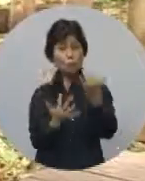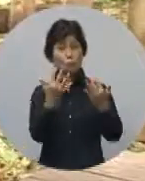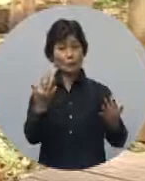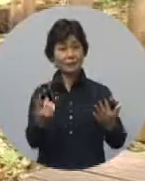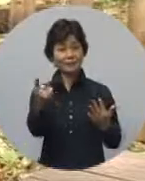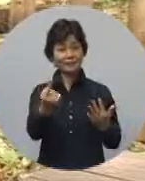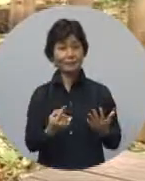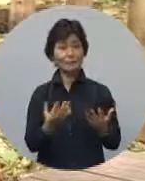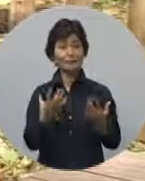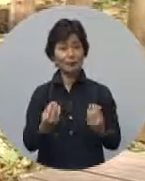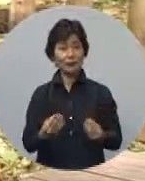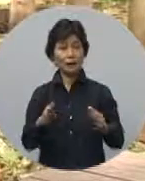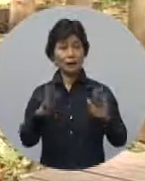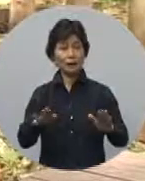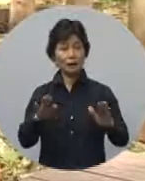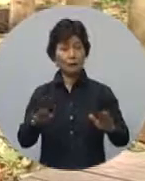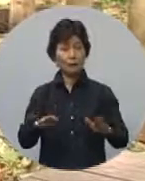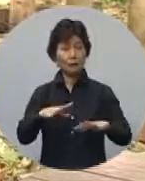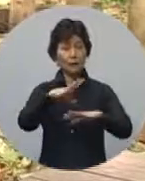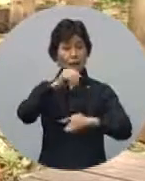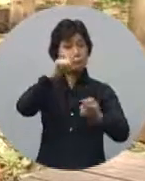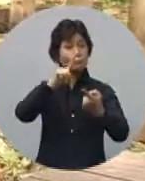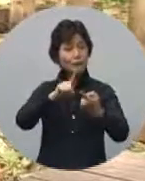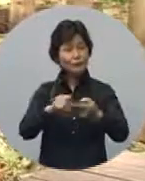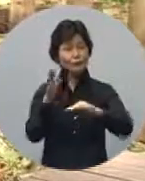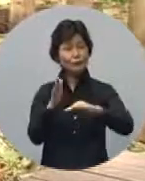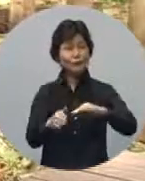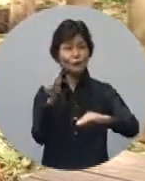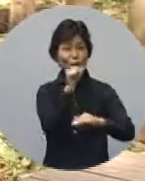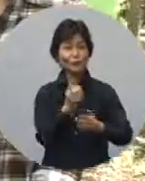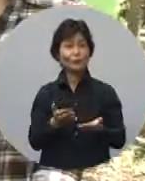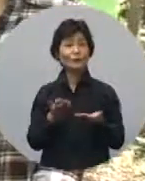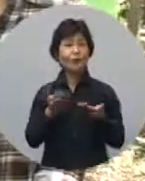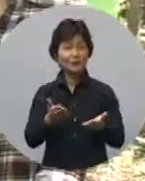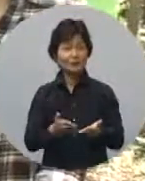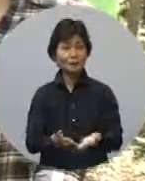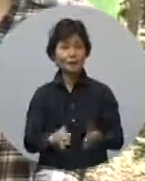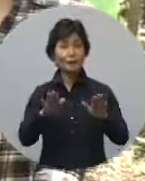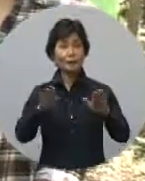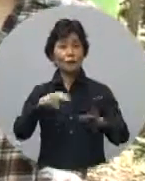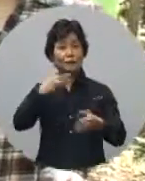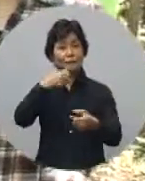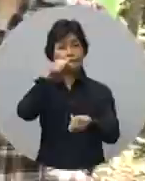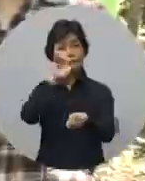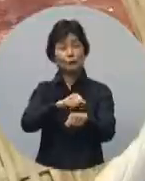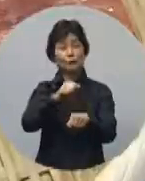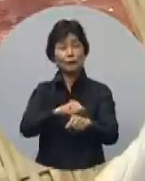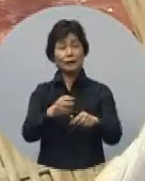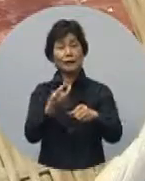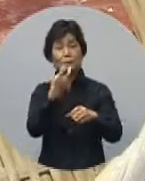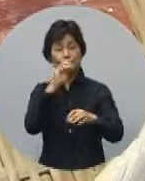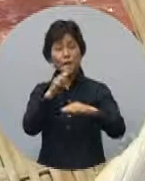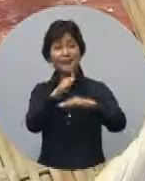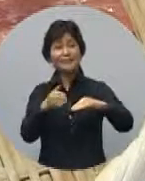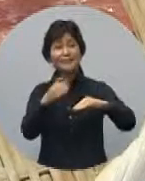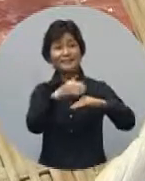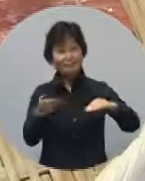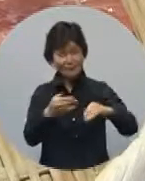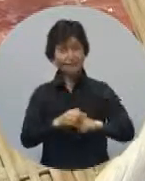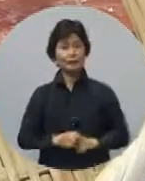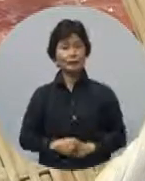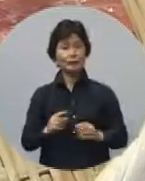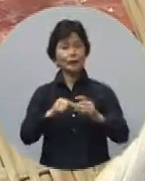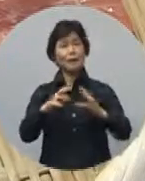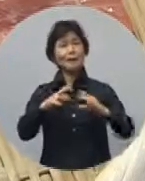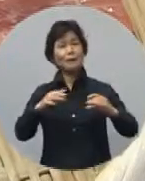ってきました。今月はキャンプにぴったりの料理をお届けします。今回の食材は豚肉です。 柔らか